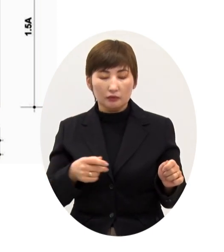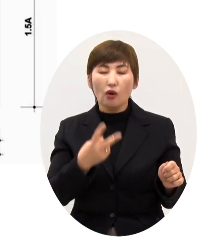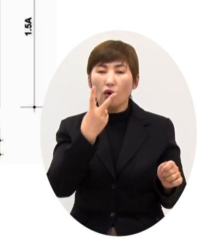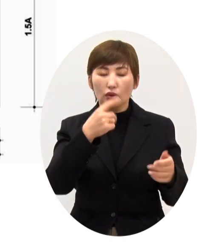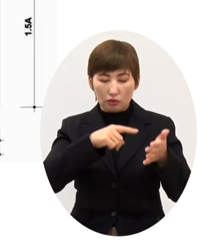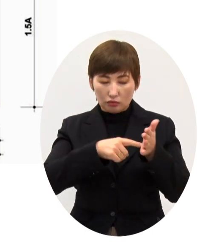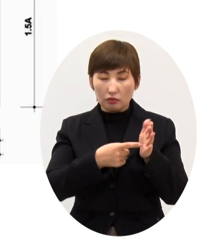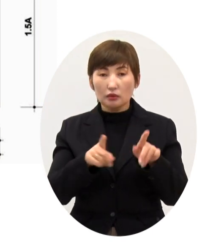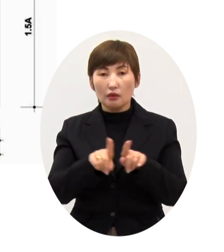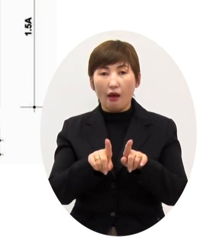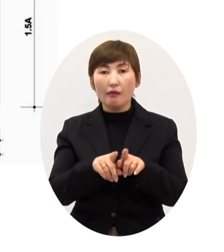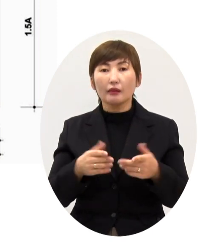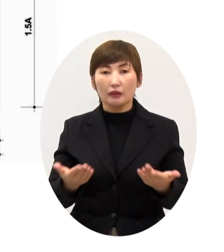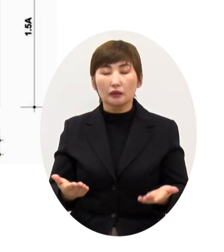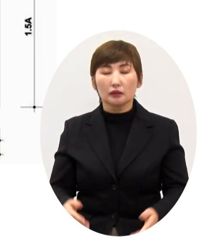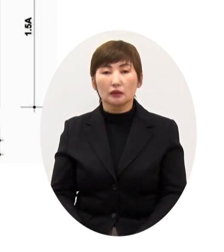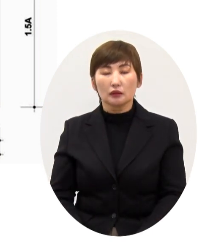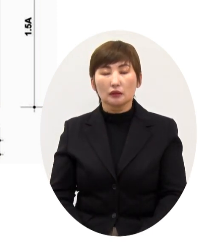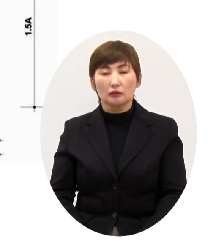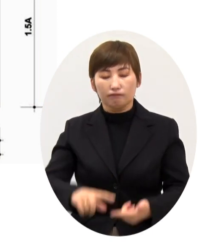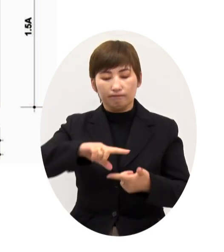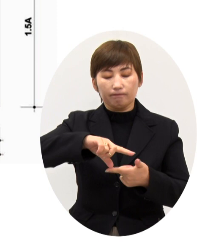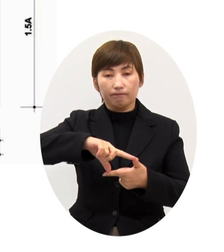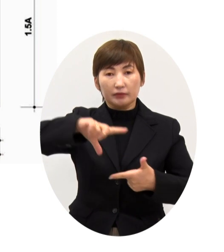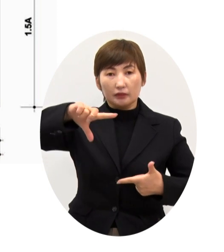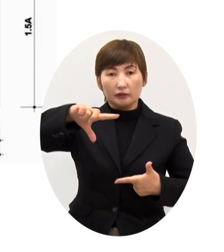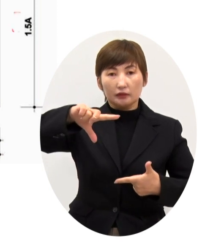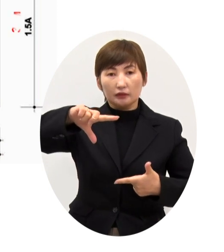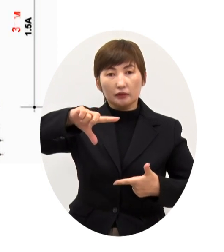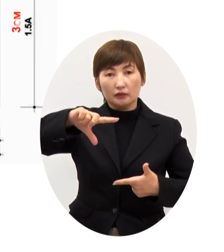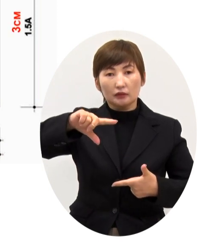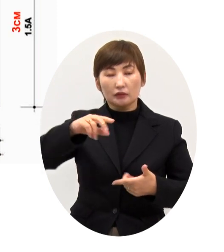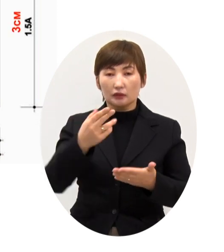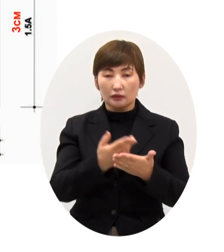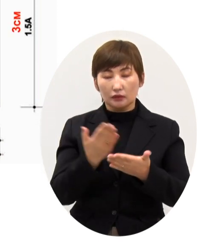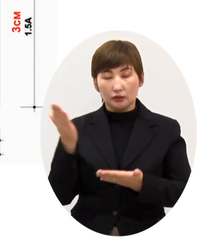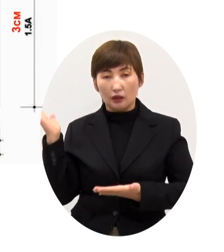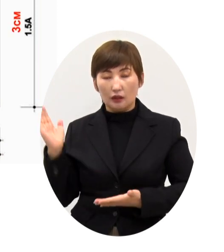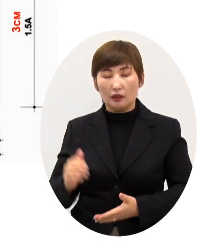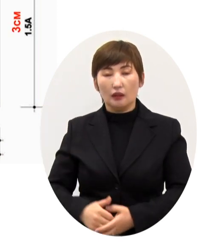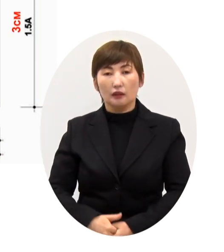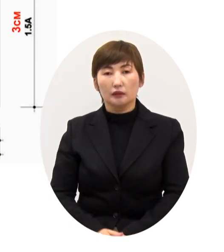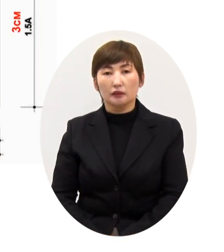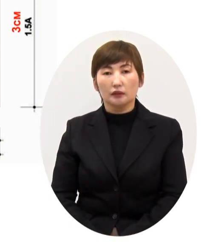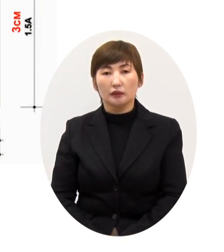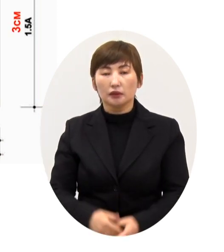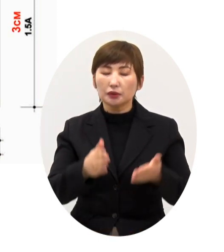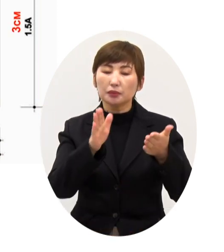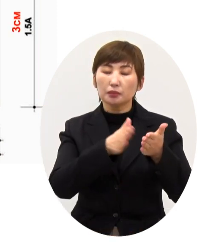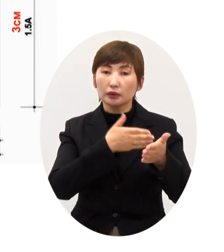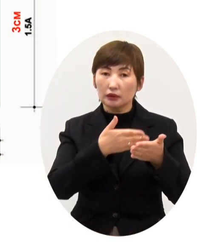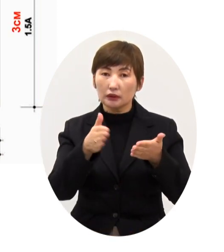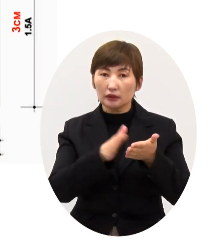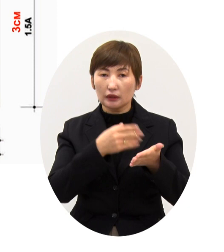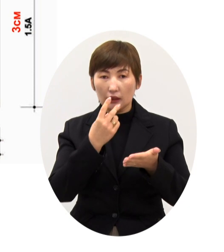мөн харж байна. За та нарыг хоёр дахин томруулаад зорсон зургийг мөн дэлгэцэн догшин харуулж байна. За мөн